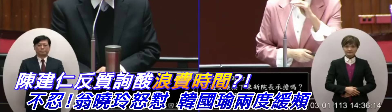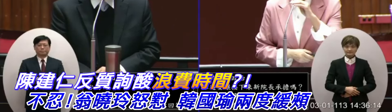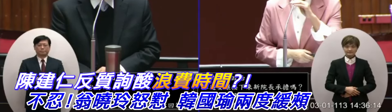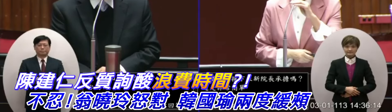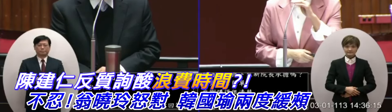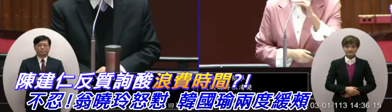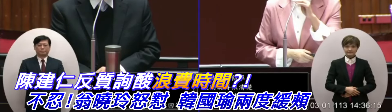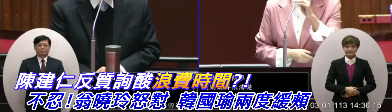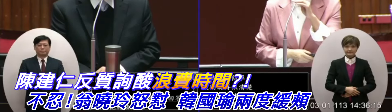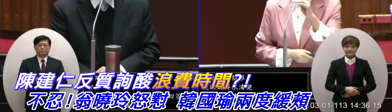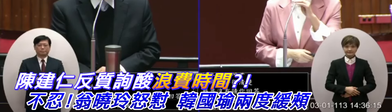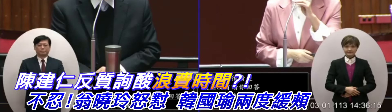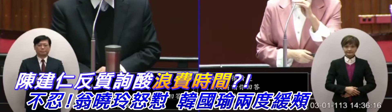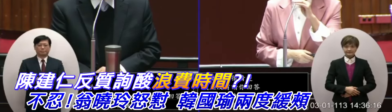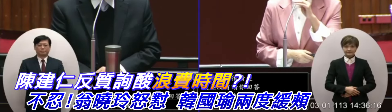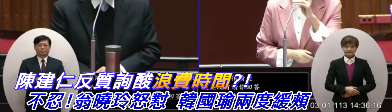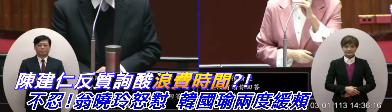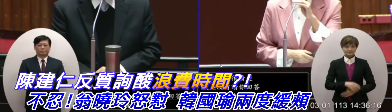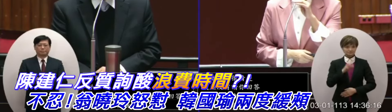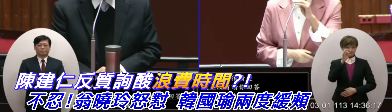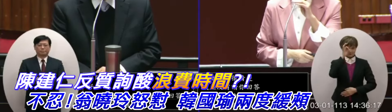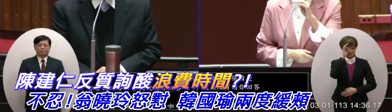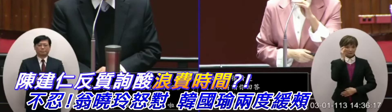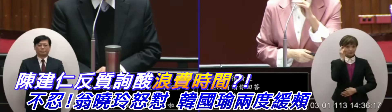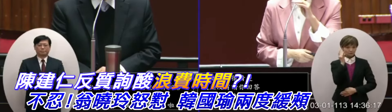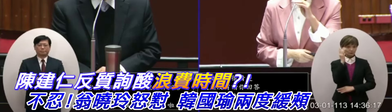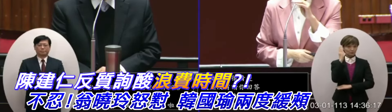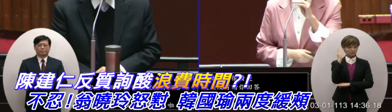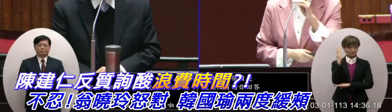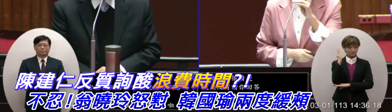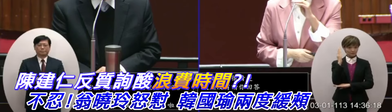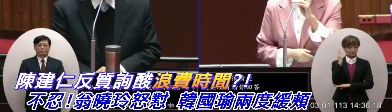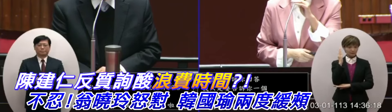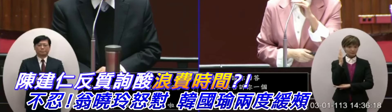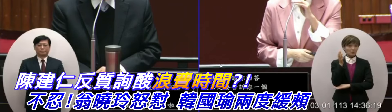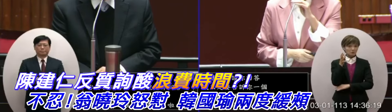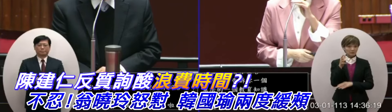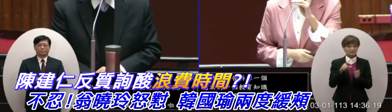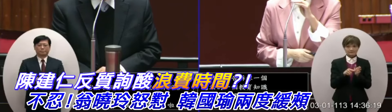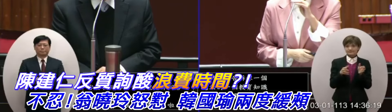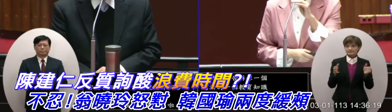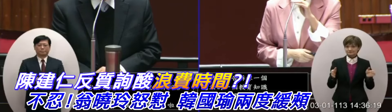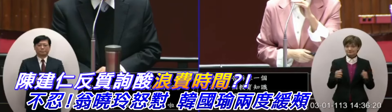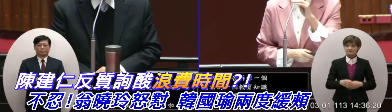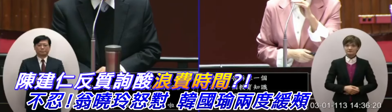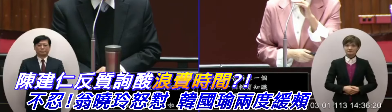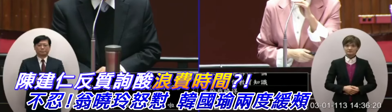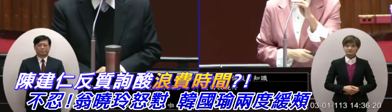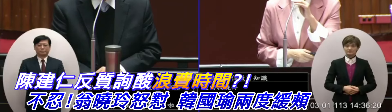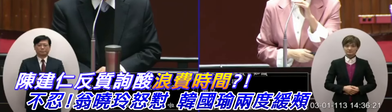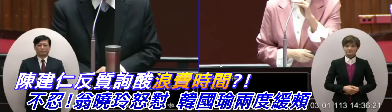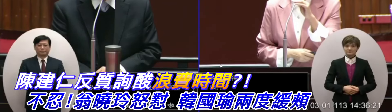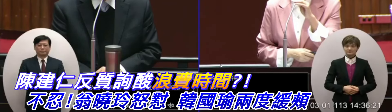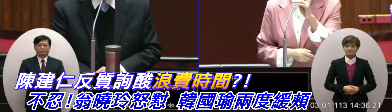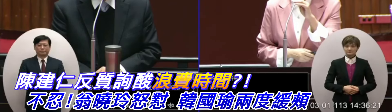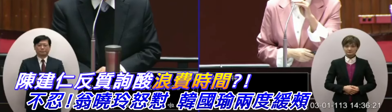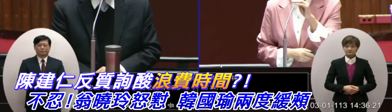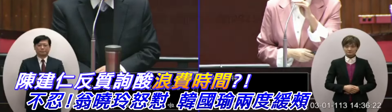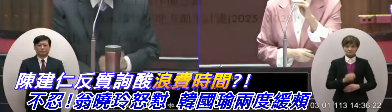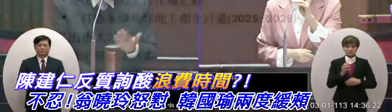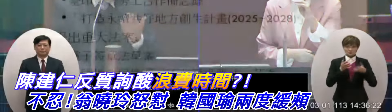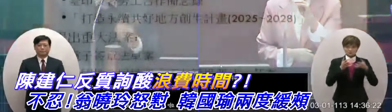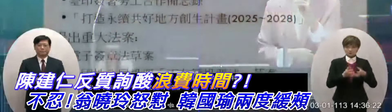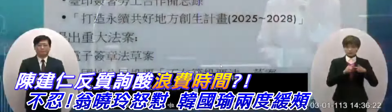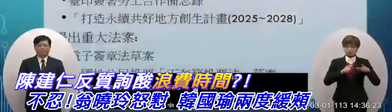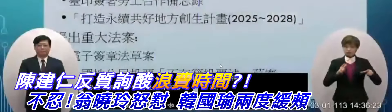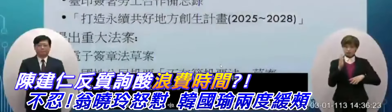因此，在看守政府的这段时间，就像我说的，是不适合做任何重大